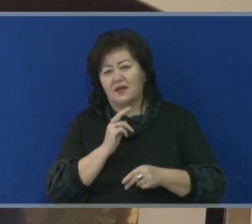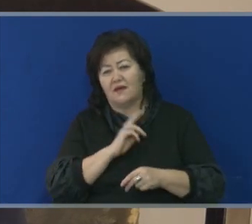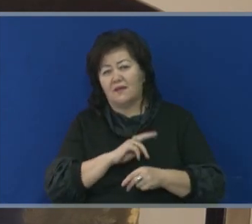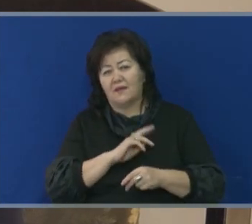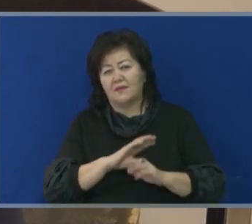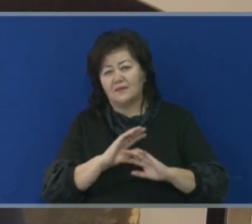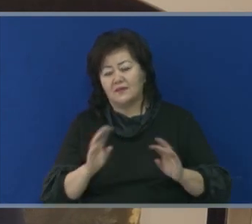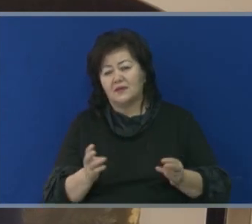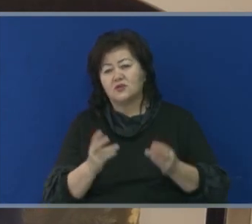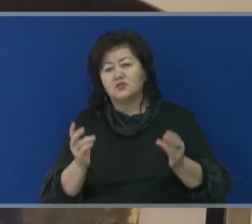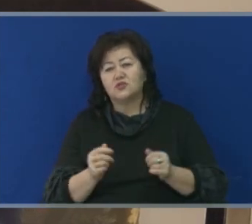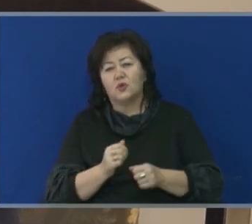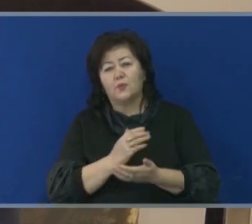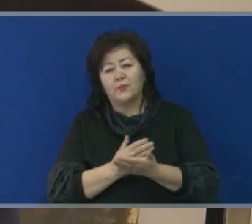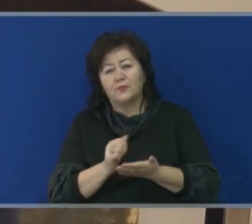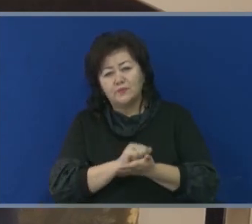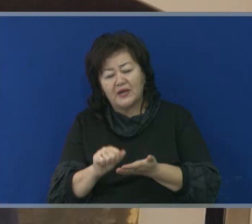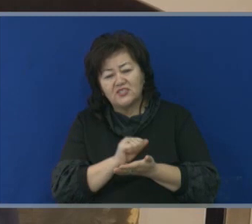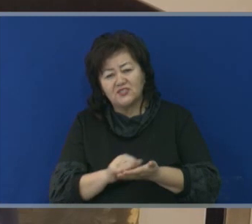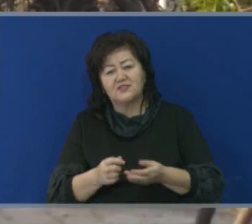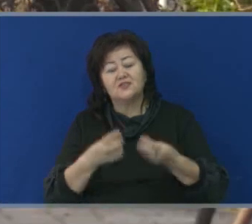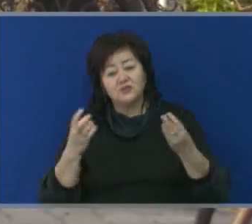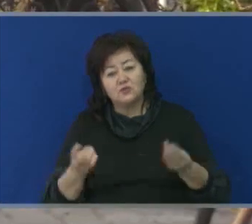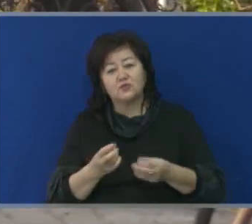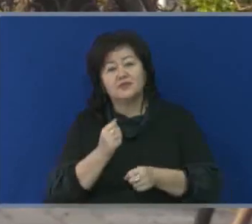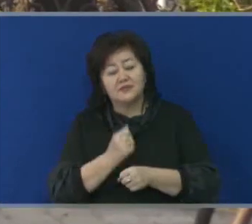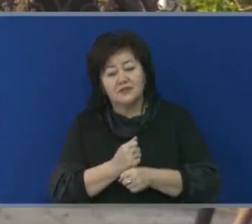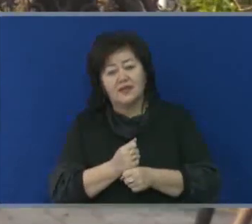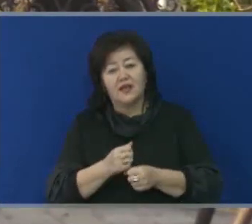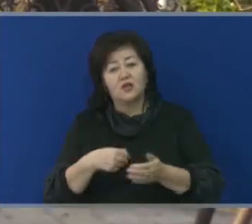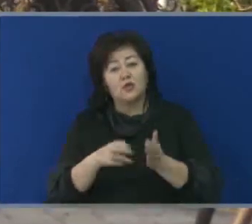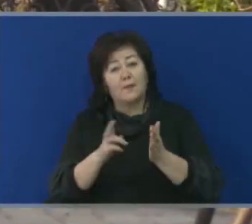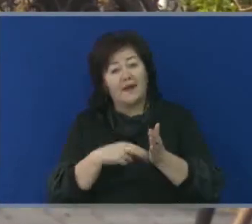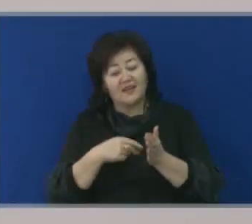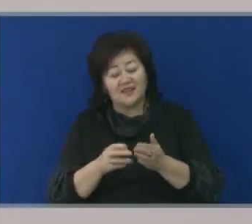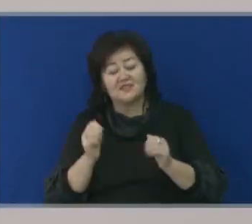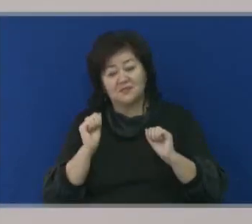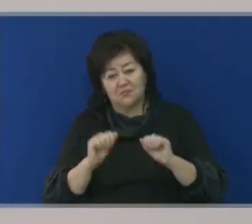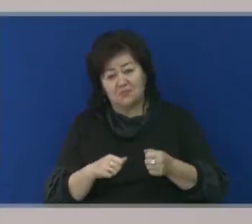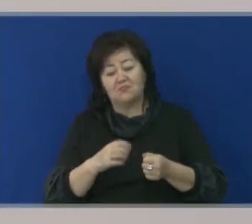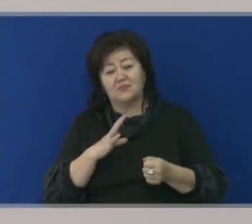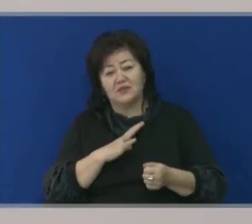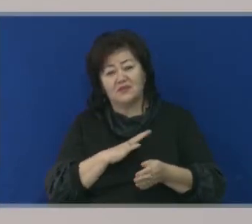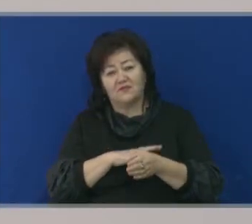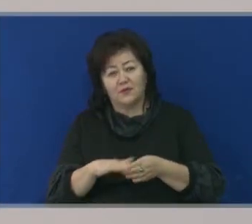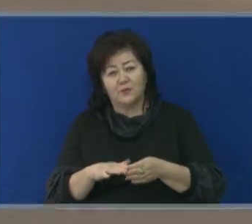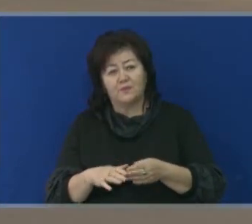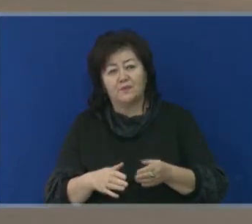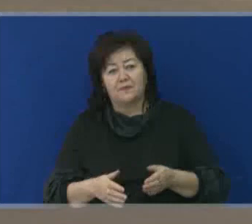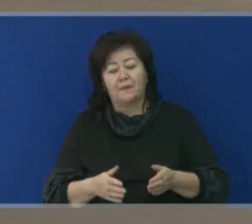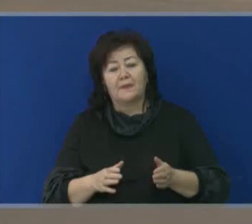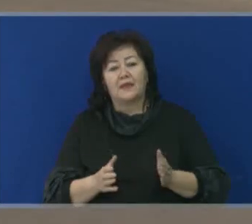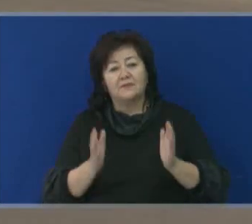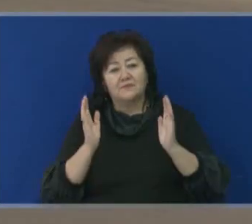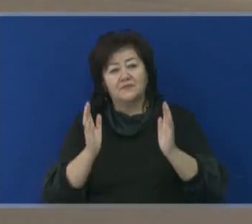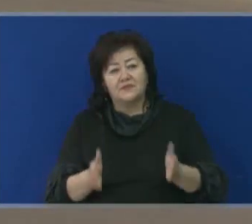надо почистить, почистили. То, что нужно покрасить, покрасили. Кроме того, были высказаны предложения о том, что на аллеях есть проблемы с